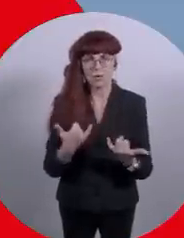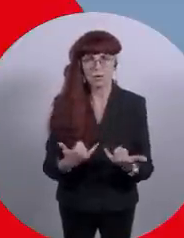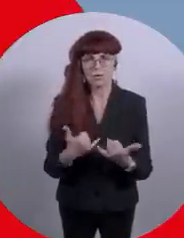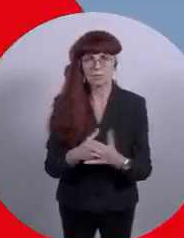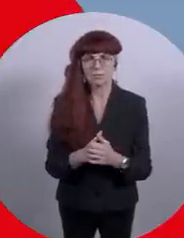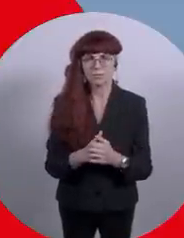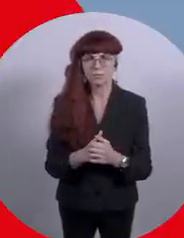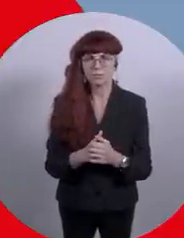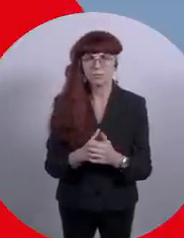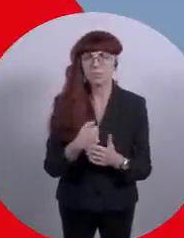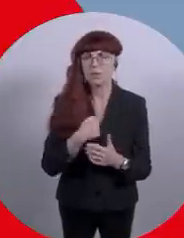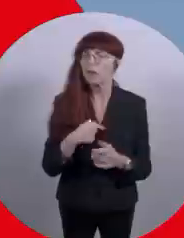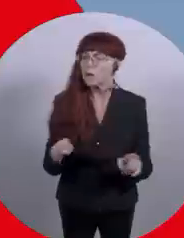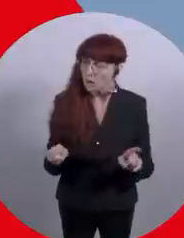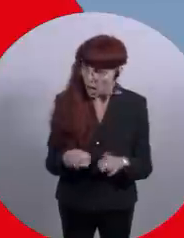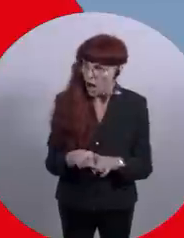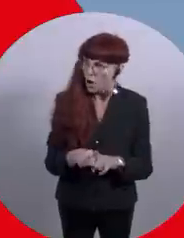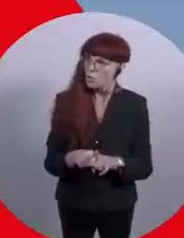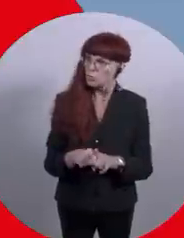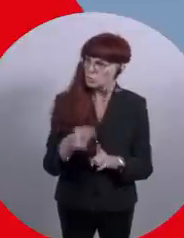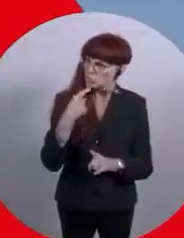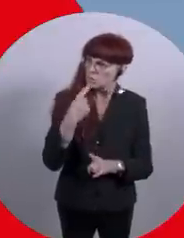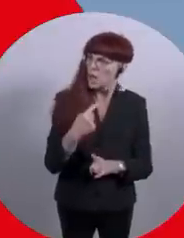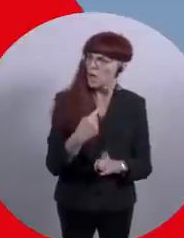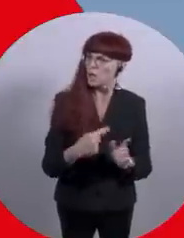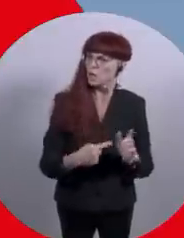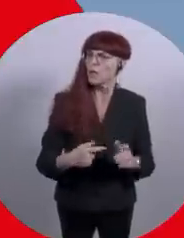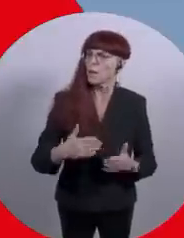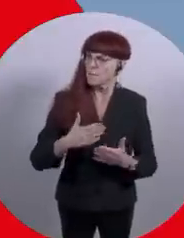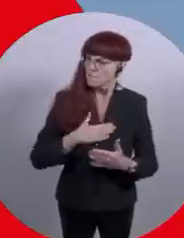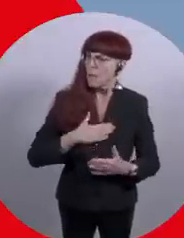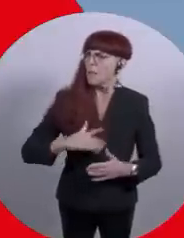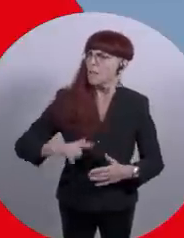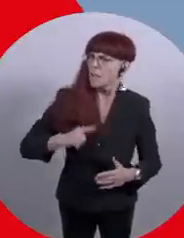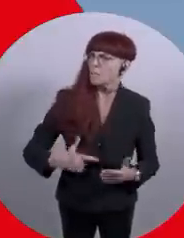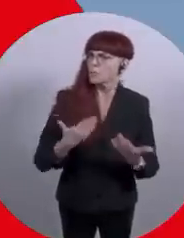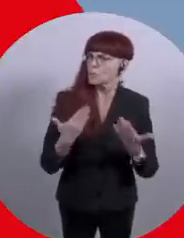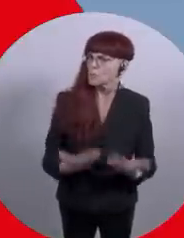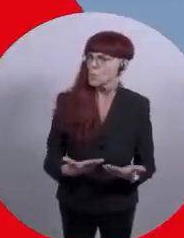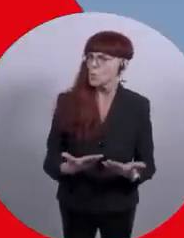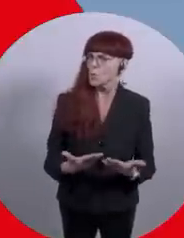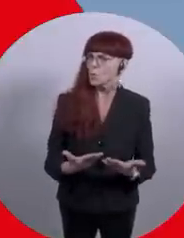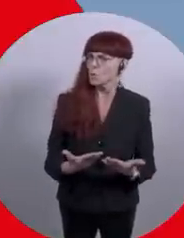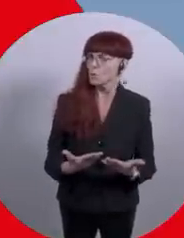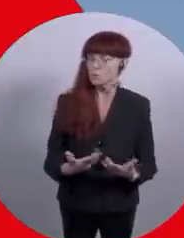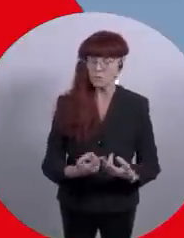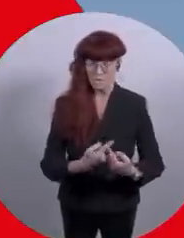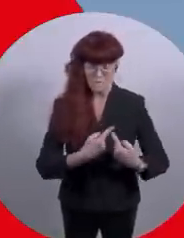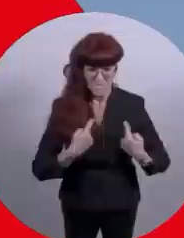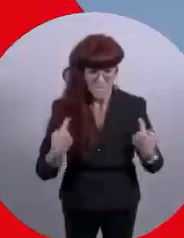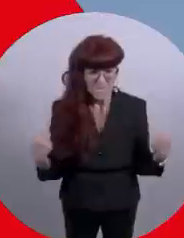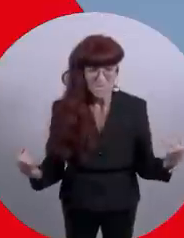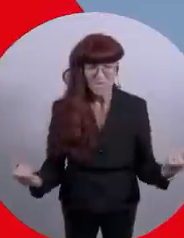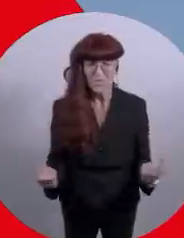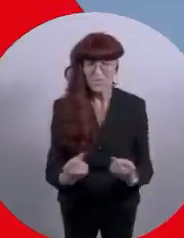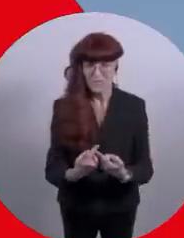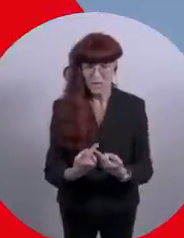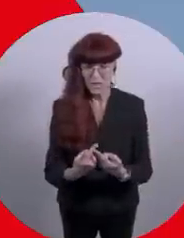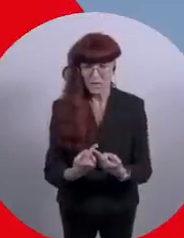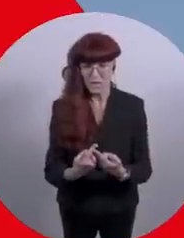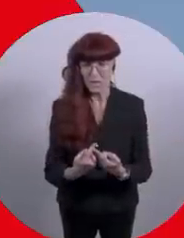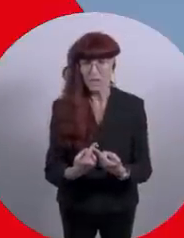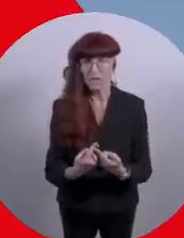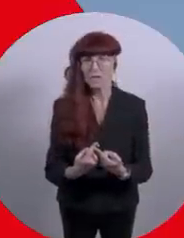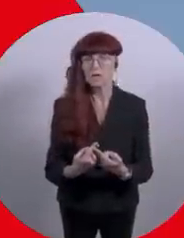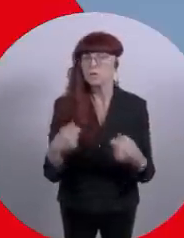ich stehe auch dafür ein und das lebe ich auch das nicht wir als Summe aller